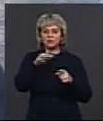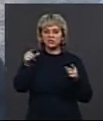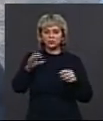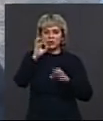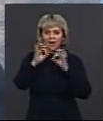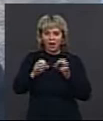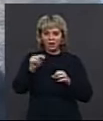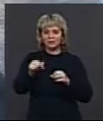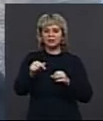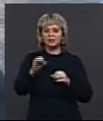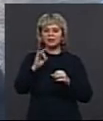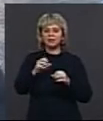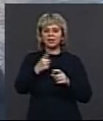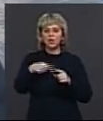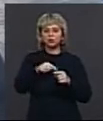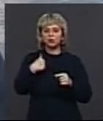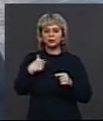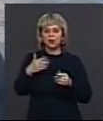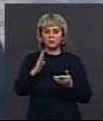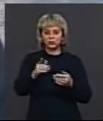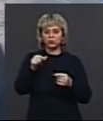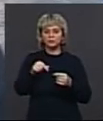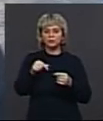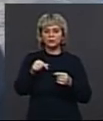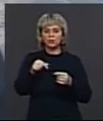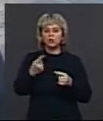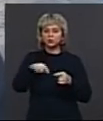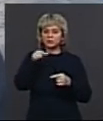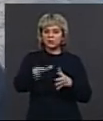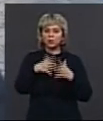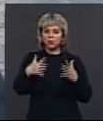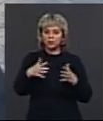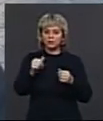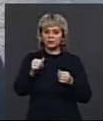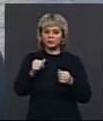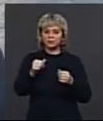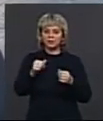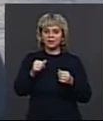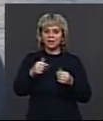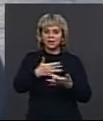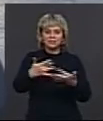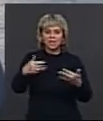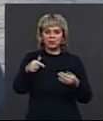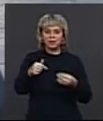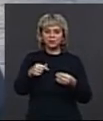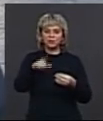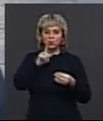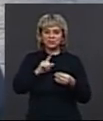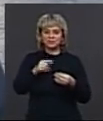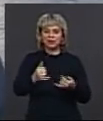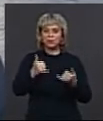сезонные ягоды, фрукты, которые нам идут, вот, то есть они более, у них более разнообразные